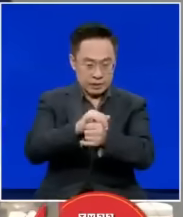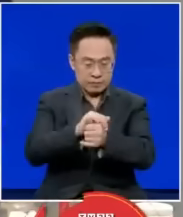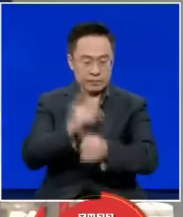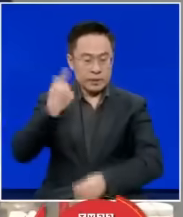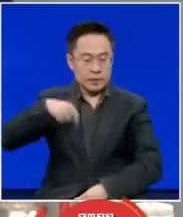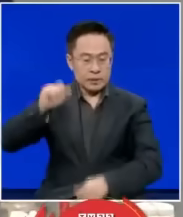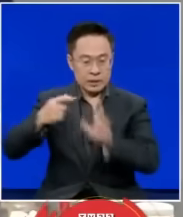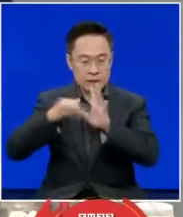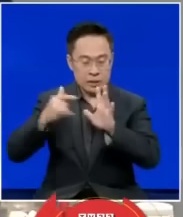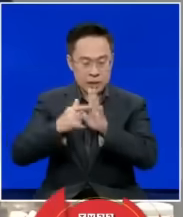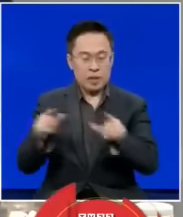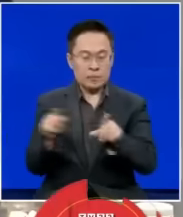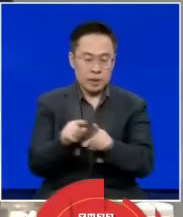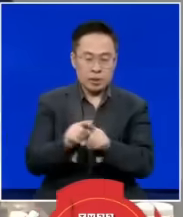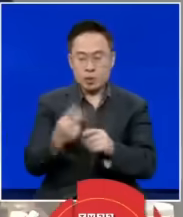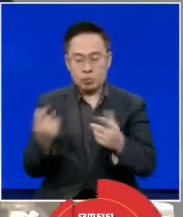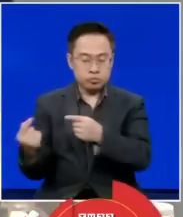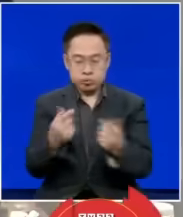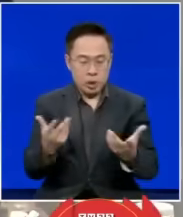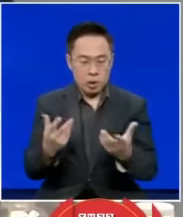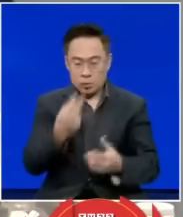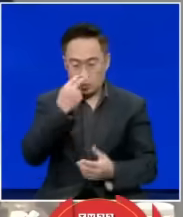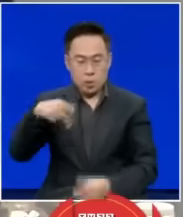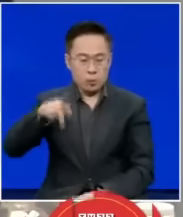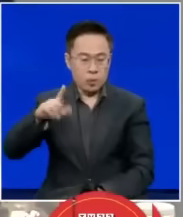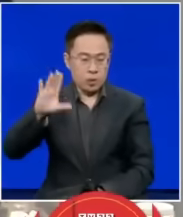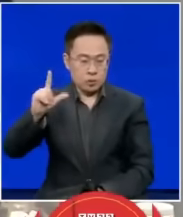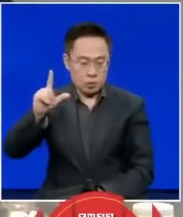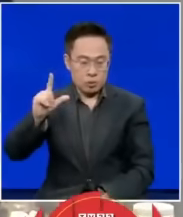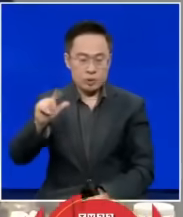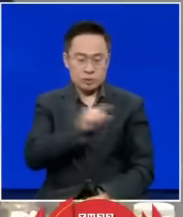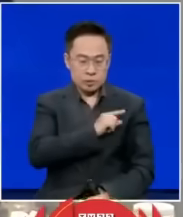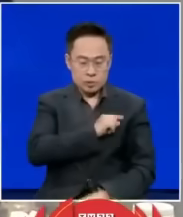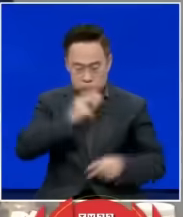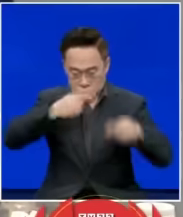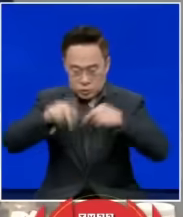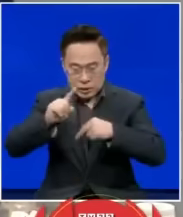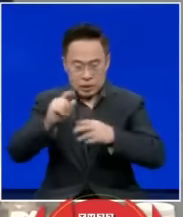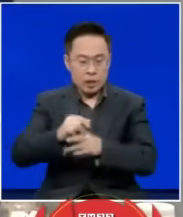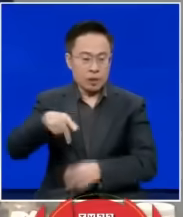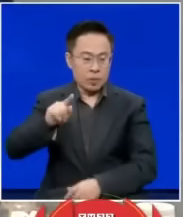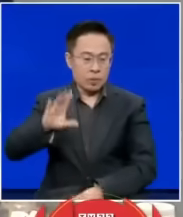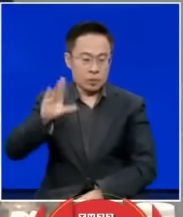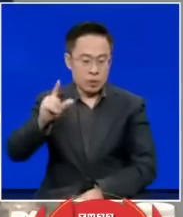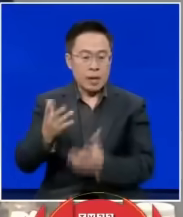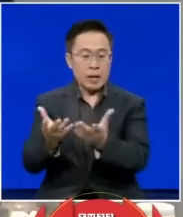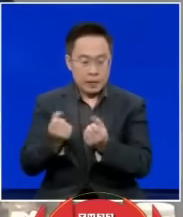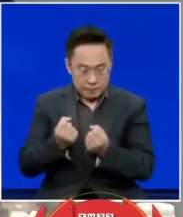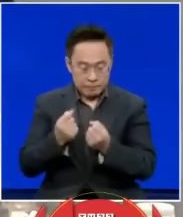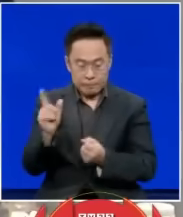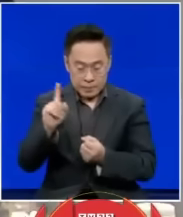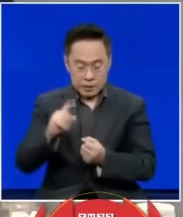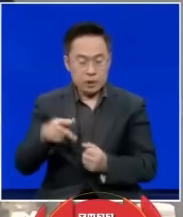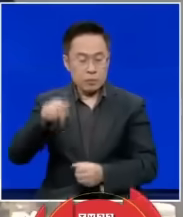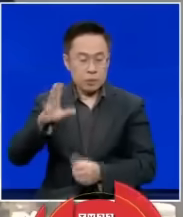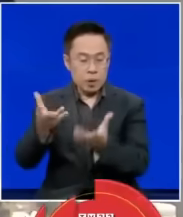าลอาญาด้วยก็ต้องรอดูว่าเรื่องนี ้ พอส่งไปปปช.แล้วจะอย่างไรต่อปปช.รับไหมถ้ารับจะไปทางนึงครับแต่ถ้า